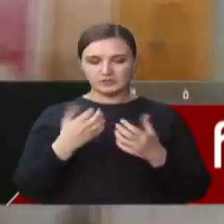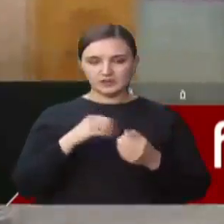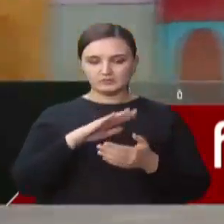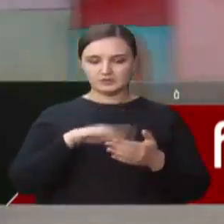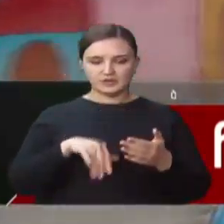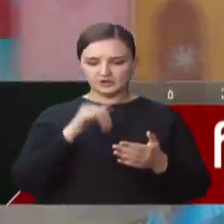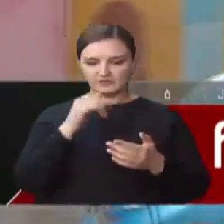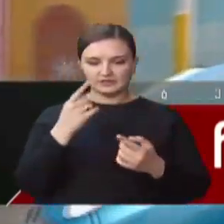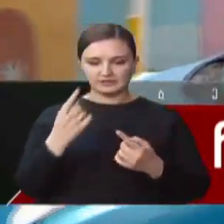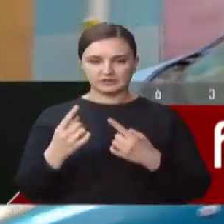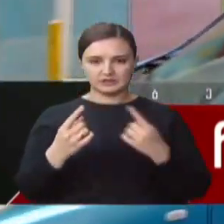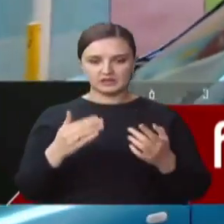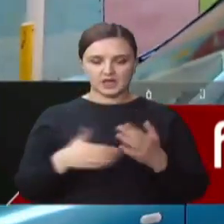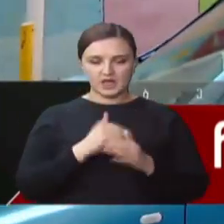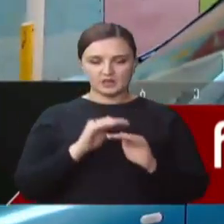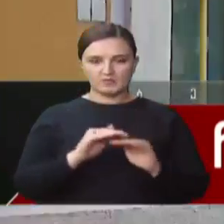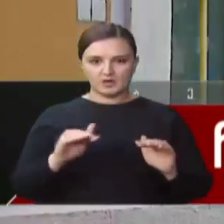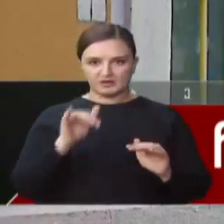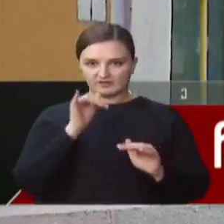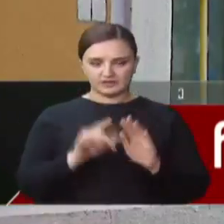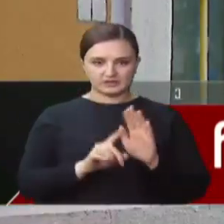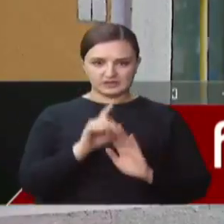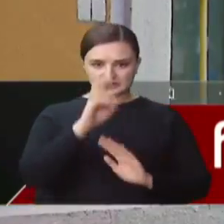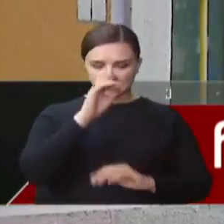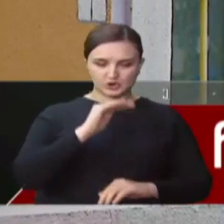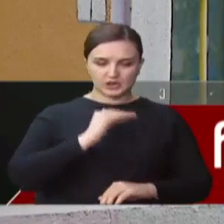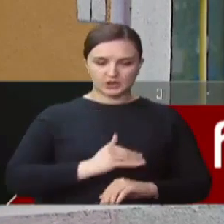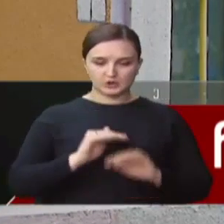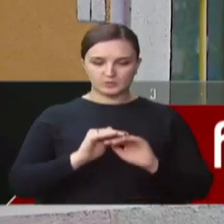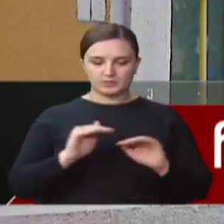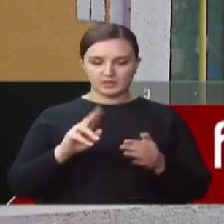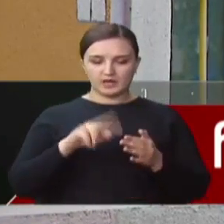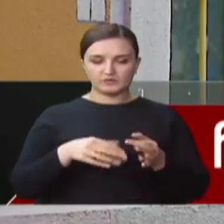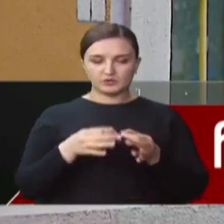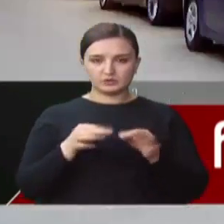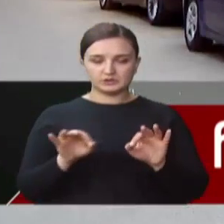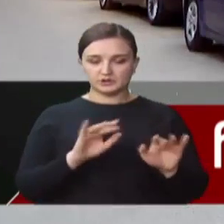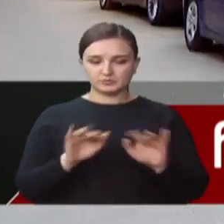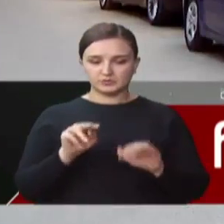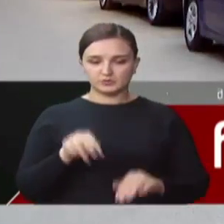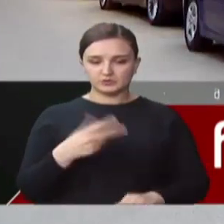ვერცერთი ახალი ბაღი ვერ დაიწყებს ოპერირებას. Როგორც საჯარო, ისე კერძო ბაღების ავტორიზაციის პროცესი